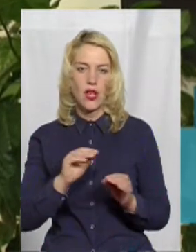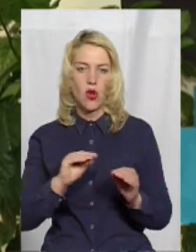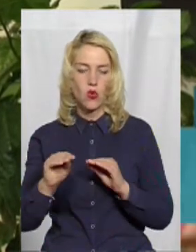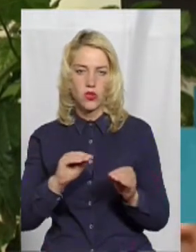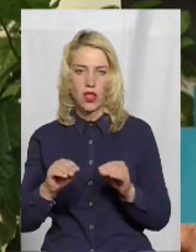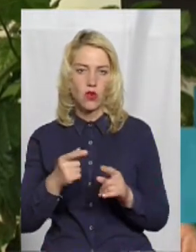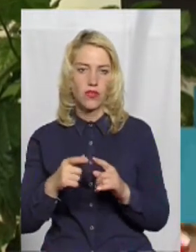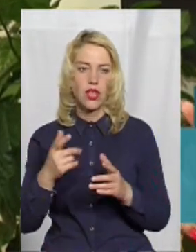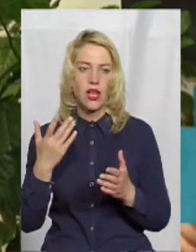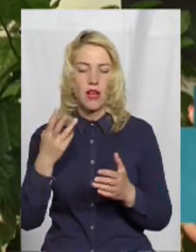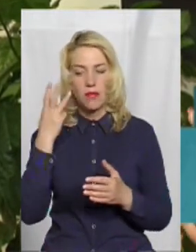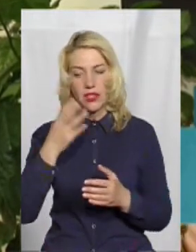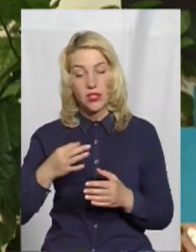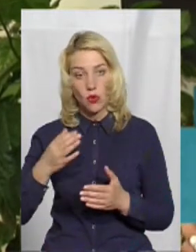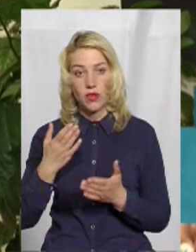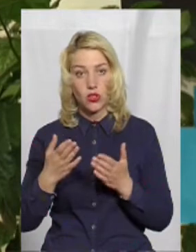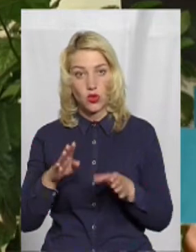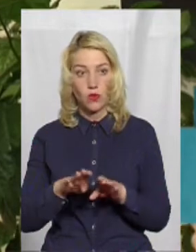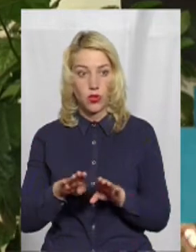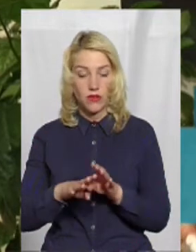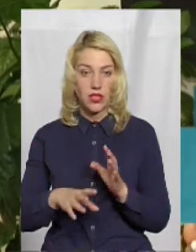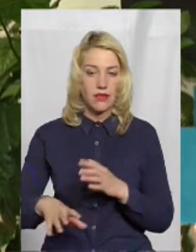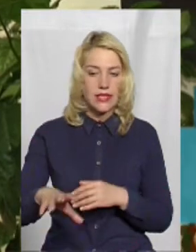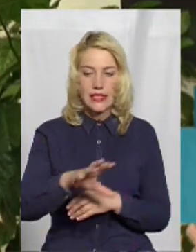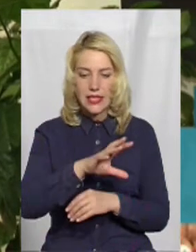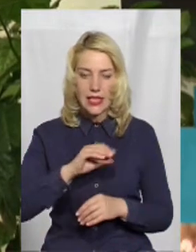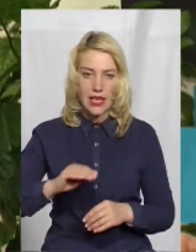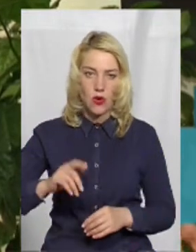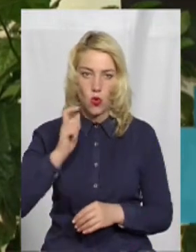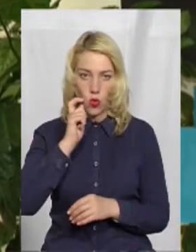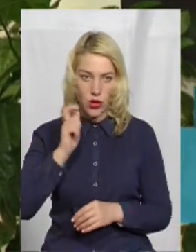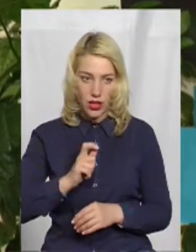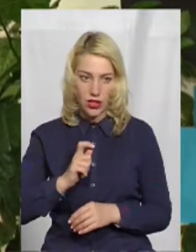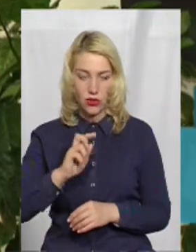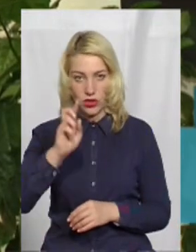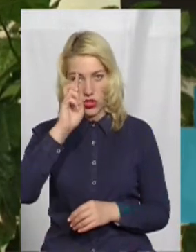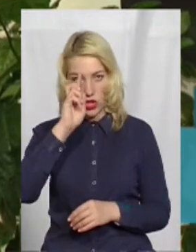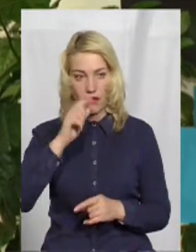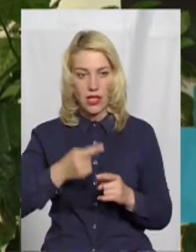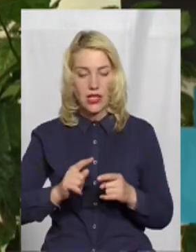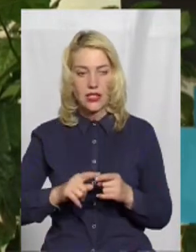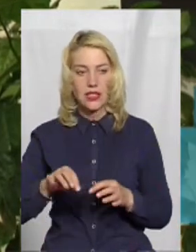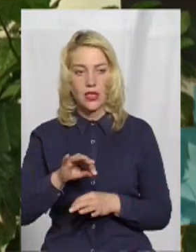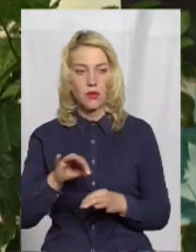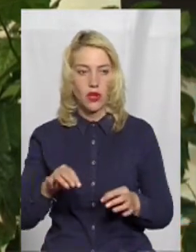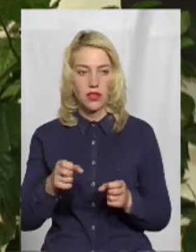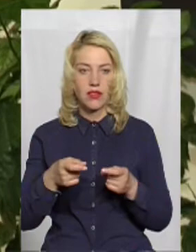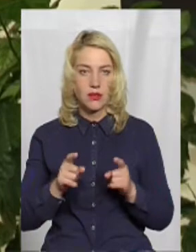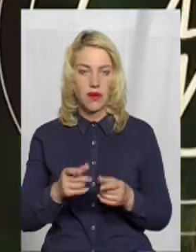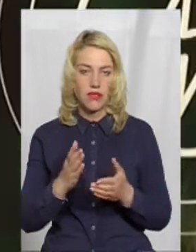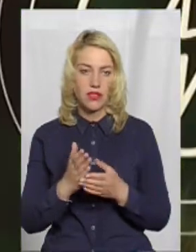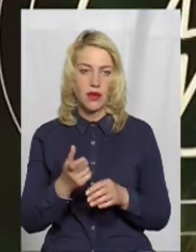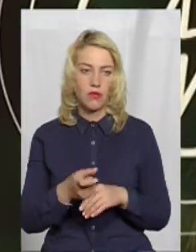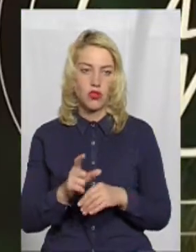тоді, коли порівнювати як з Україною, з усіма масштабами нашої держави, цих проєктів насправді трохи більше